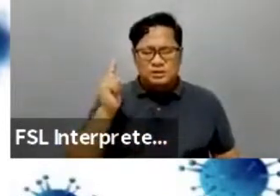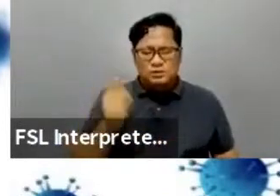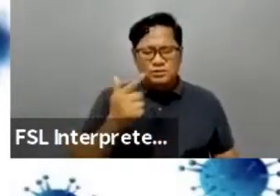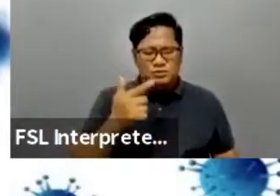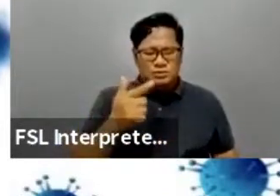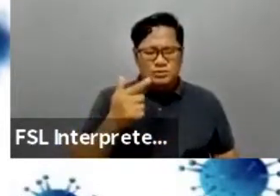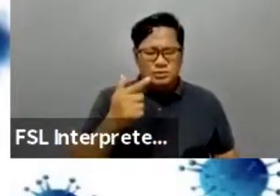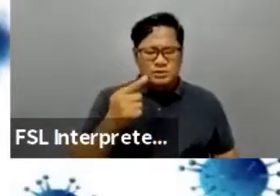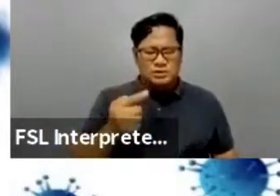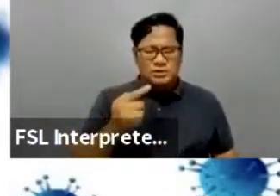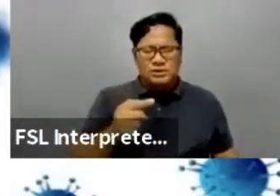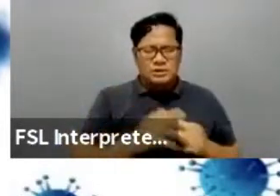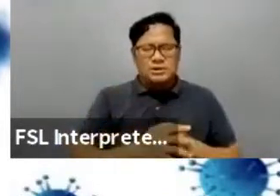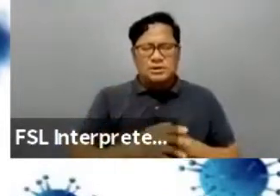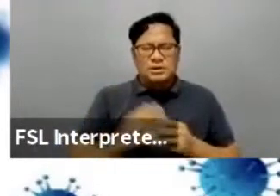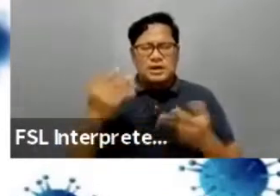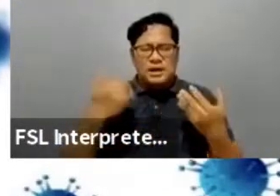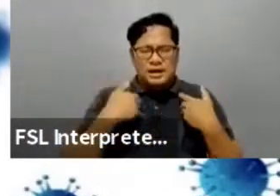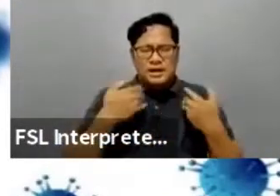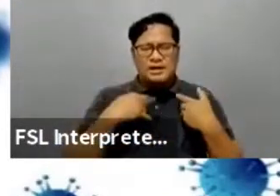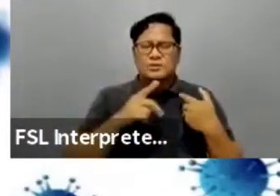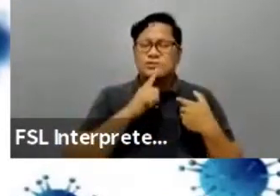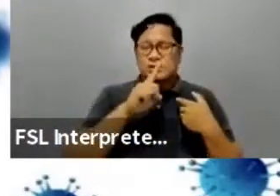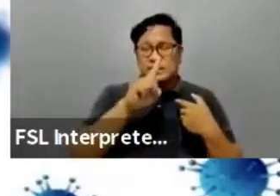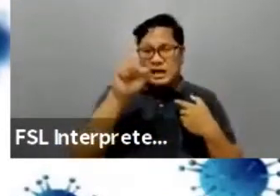ng 3,000 more